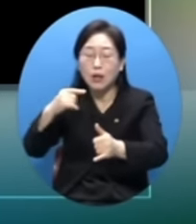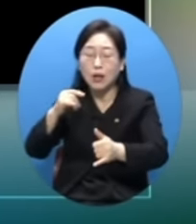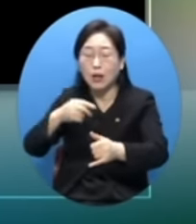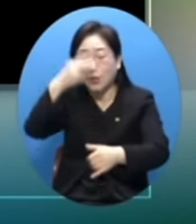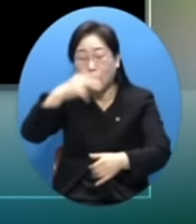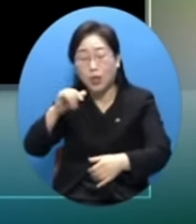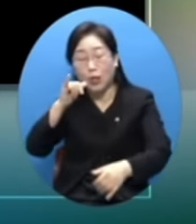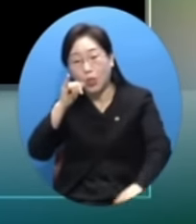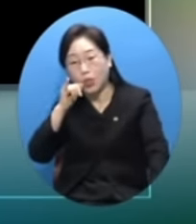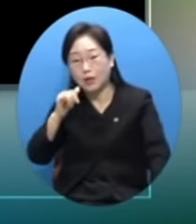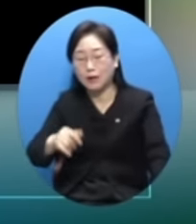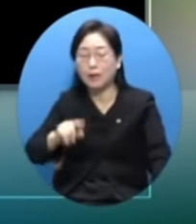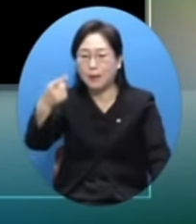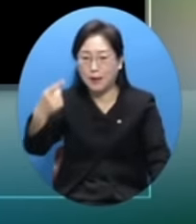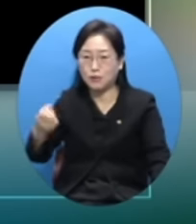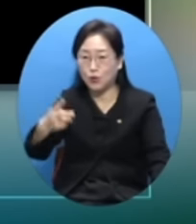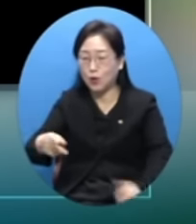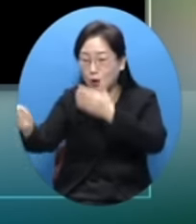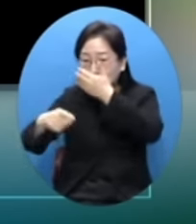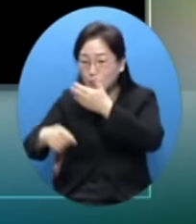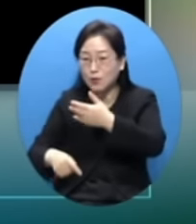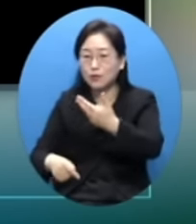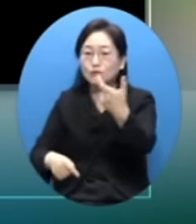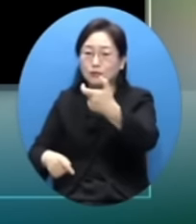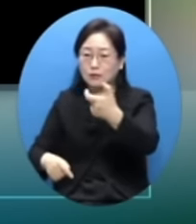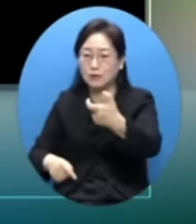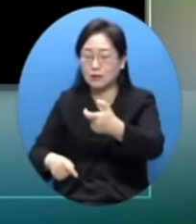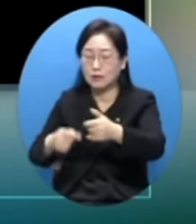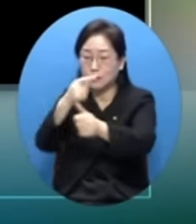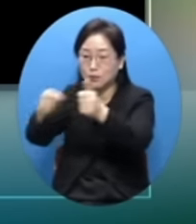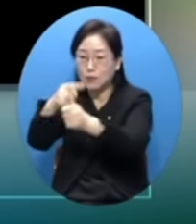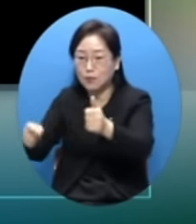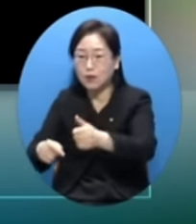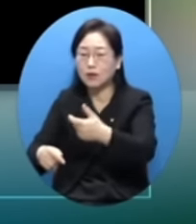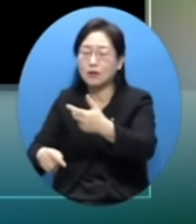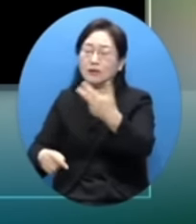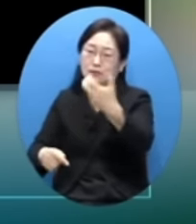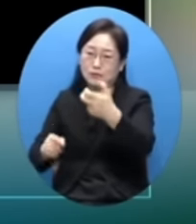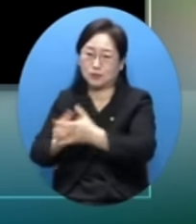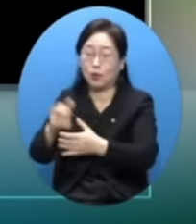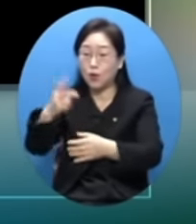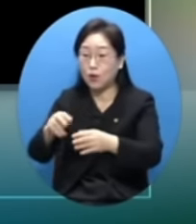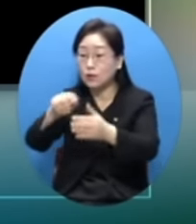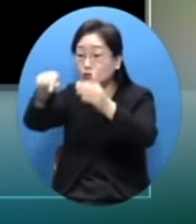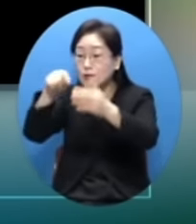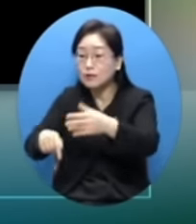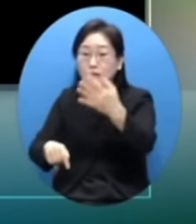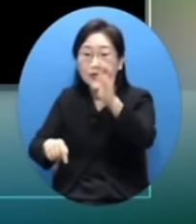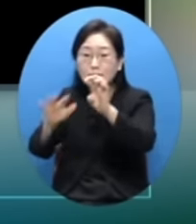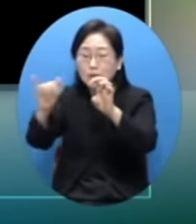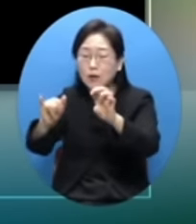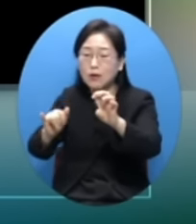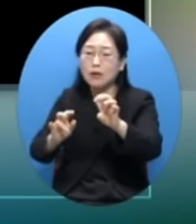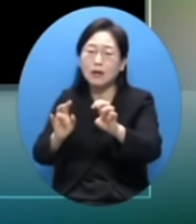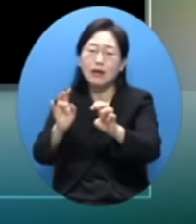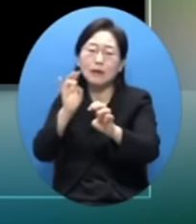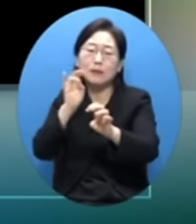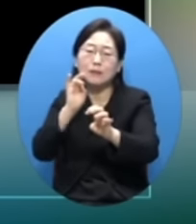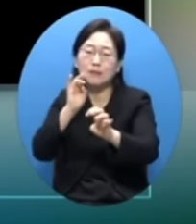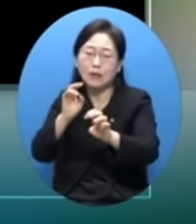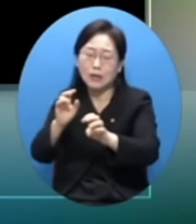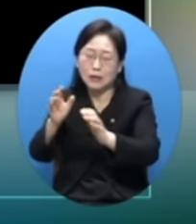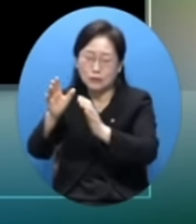60명은 절도면 절도범 70명은 살인자였다 방탕한 매춘부로 악명이